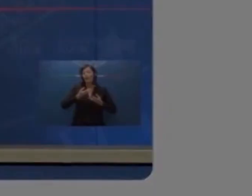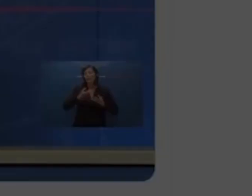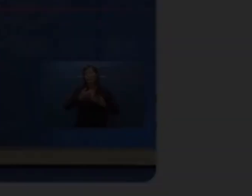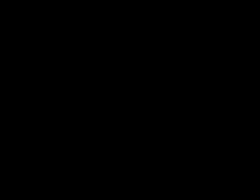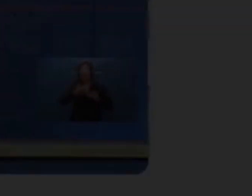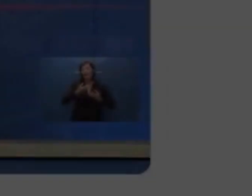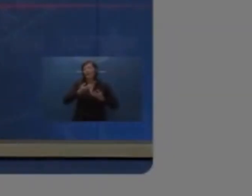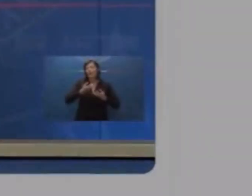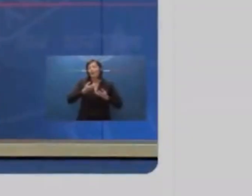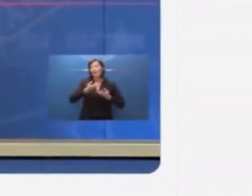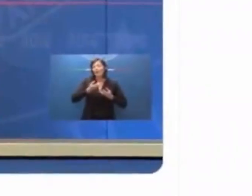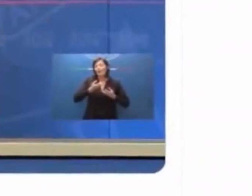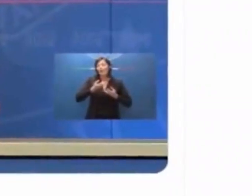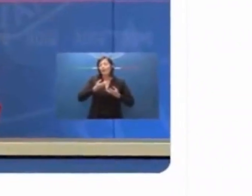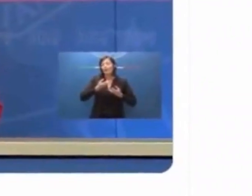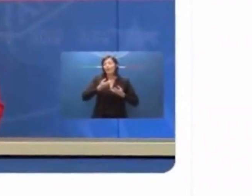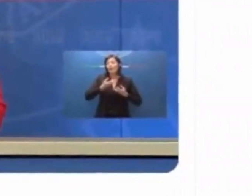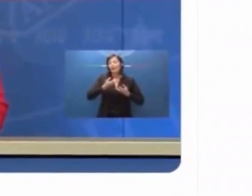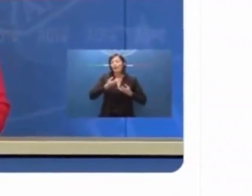della professione giornalistica.